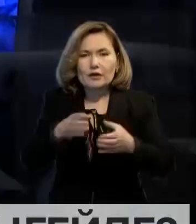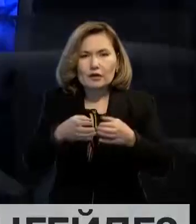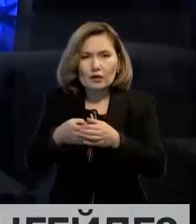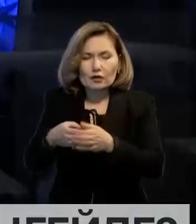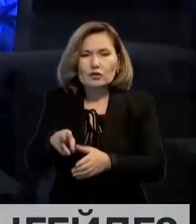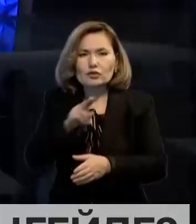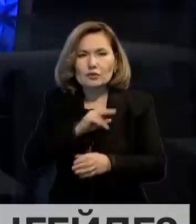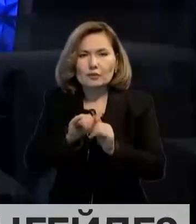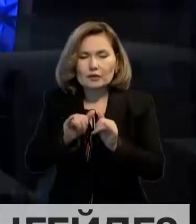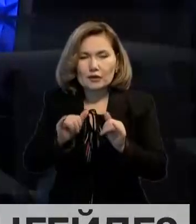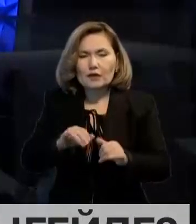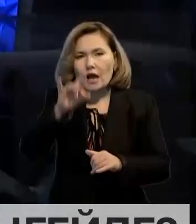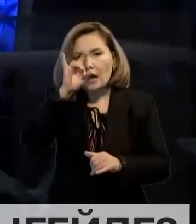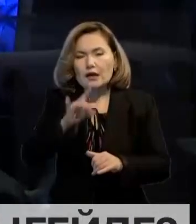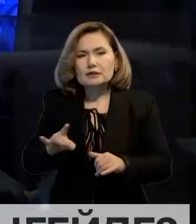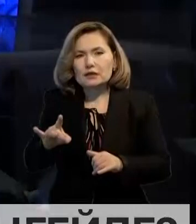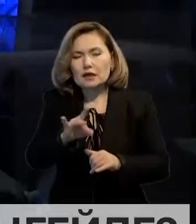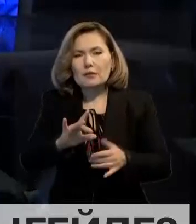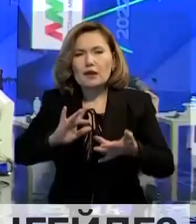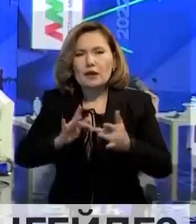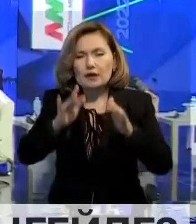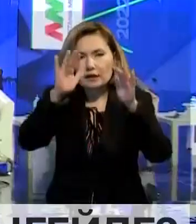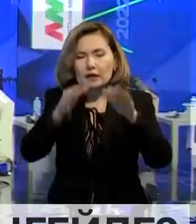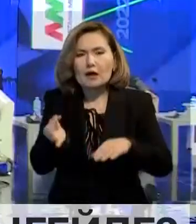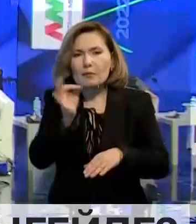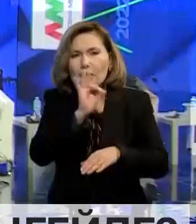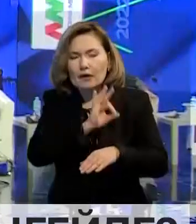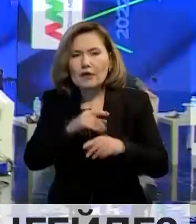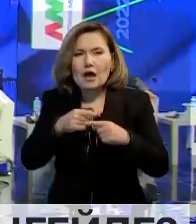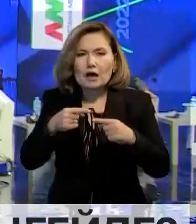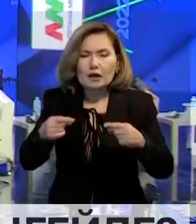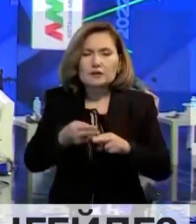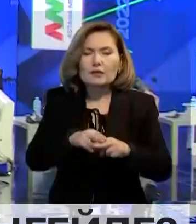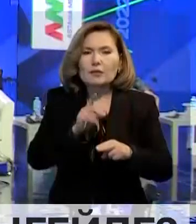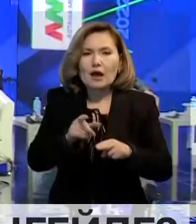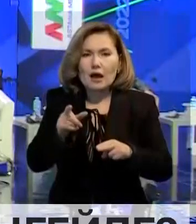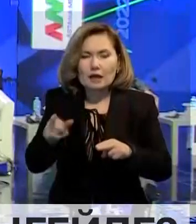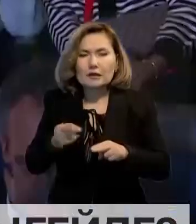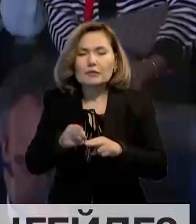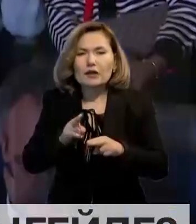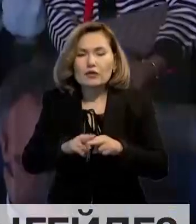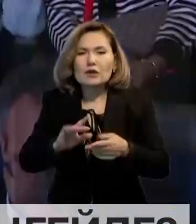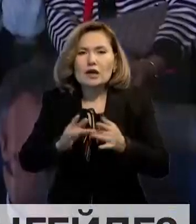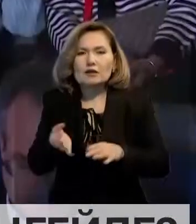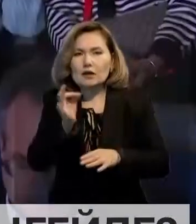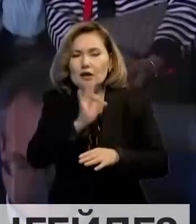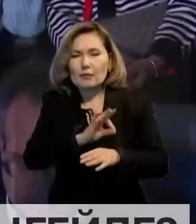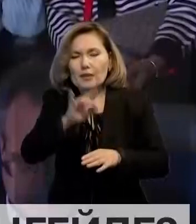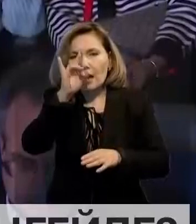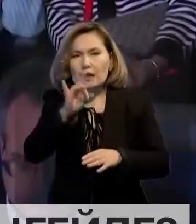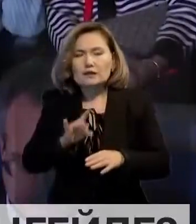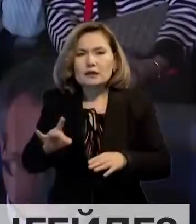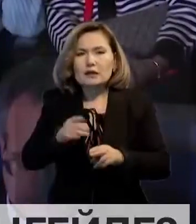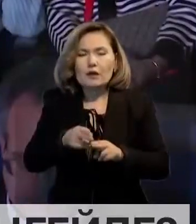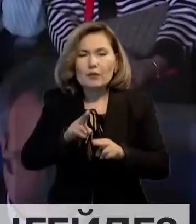тырыстық. Соңғы жылдары елде интернет пайдаланушылардың саны артып, түрлі бағыттағы медиа контенттер көбейді. Тиісінше бұл қазақстандықтардың төл туындыға